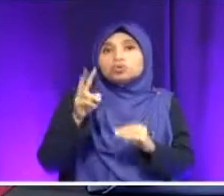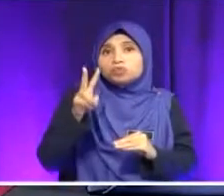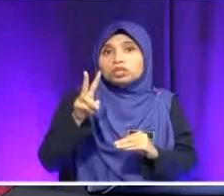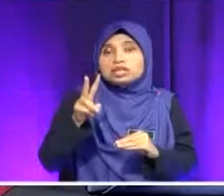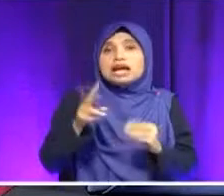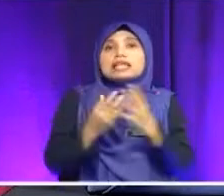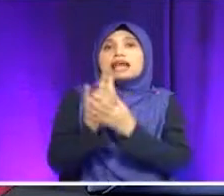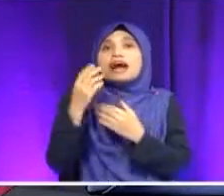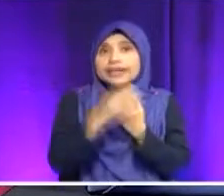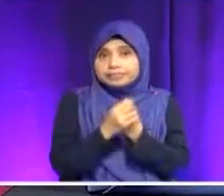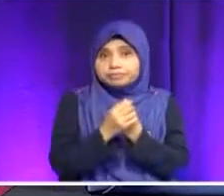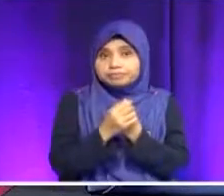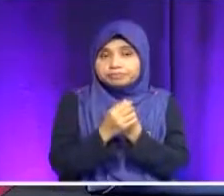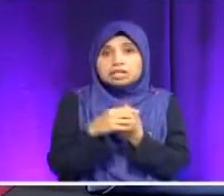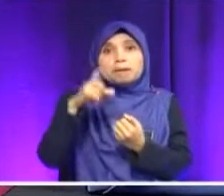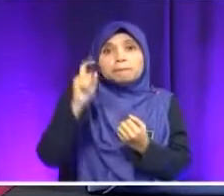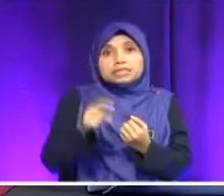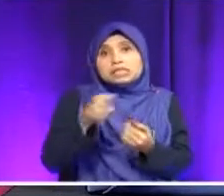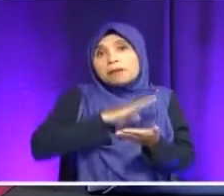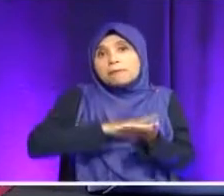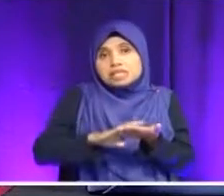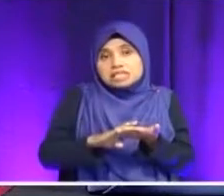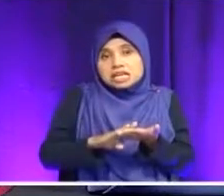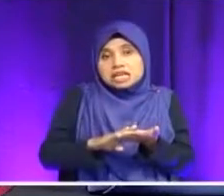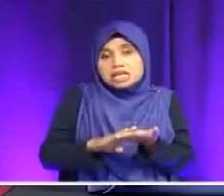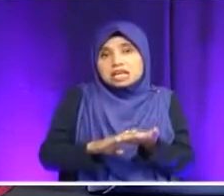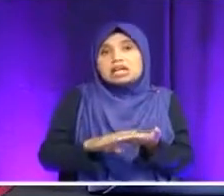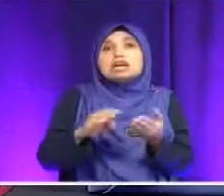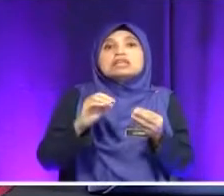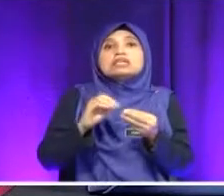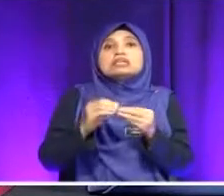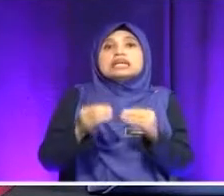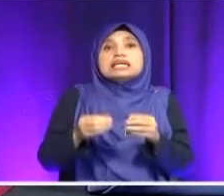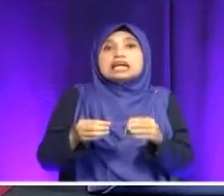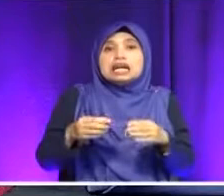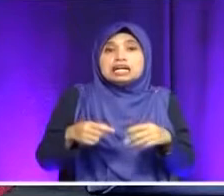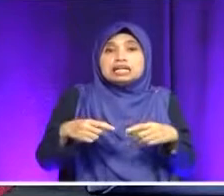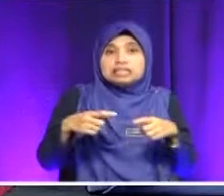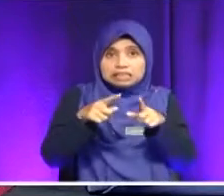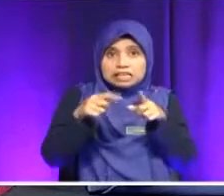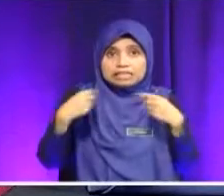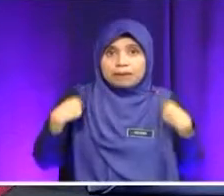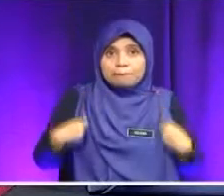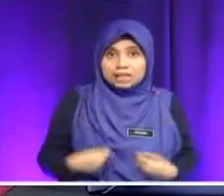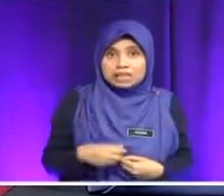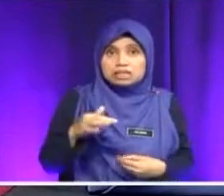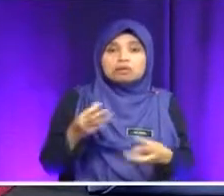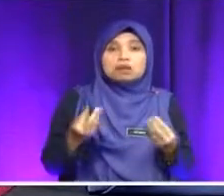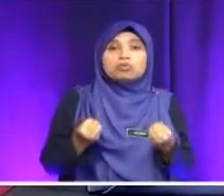tangan kita Oke thank kita mesti bersih kemudian netqin yang kita gunakan juga mestilah